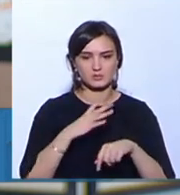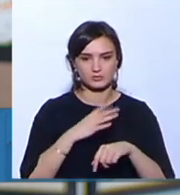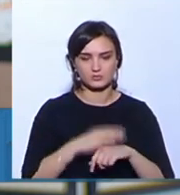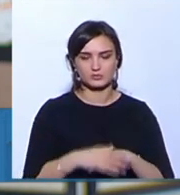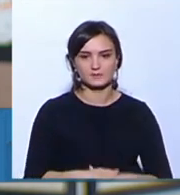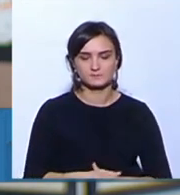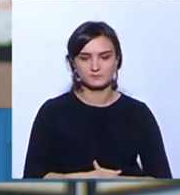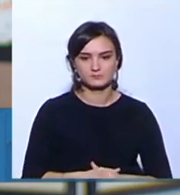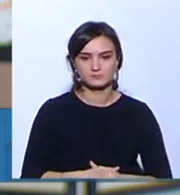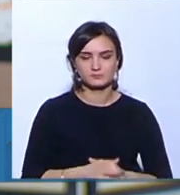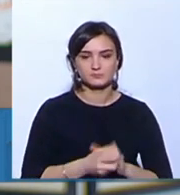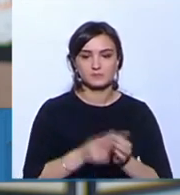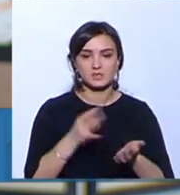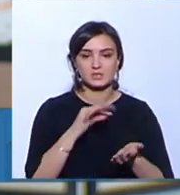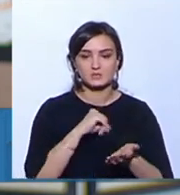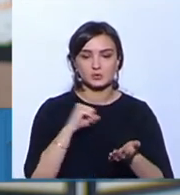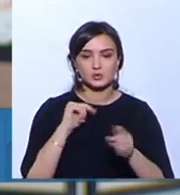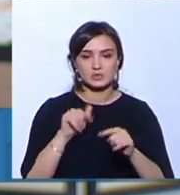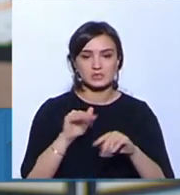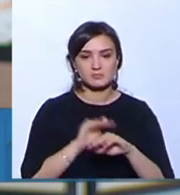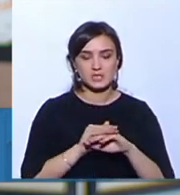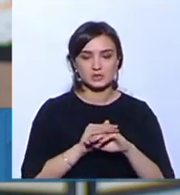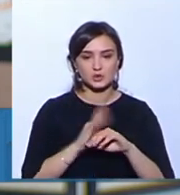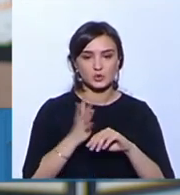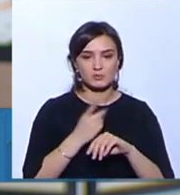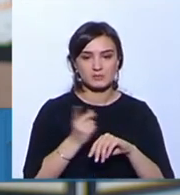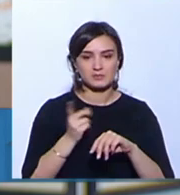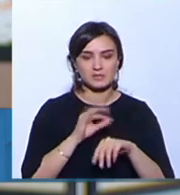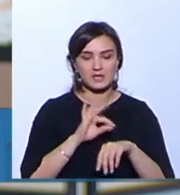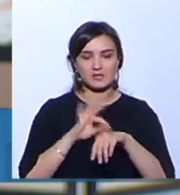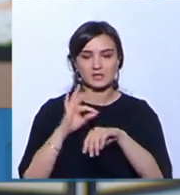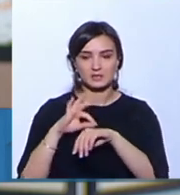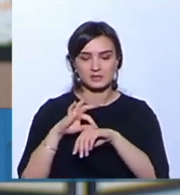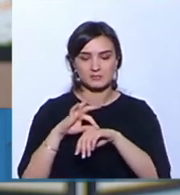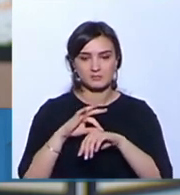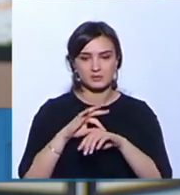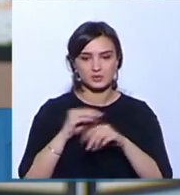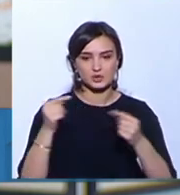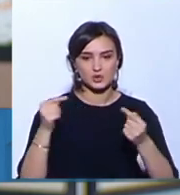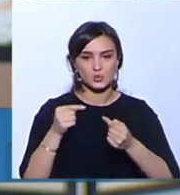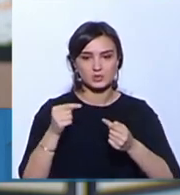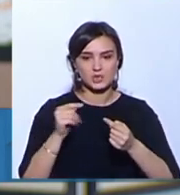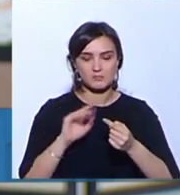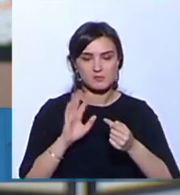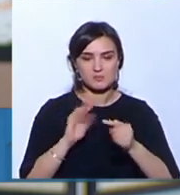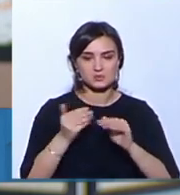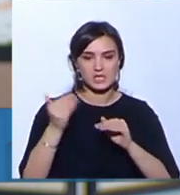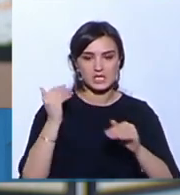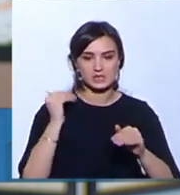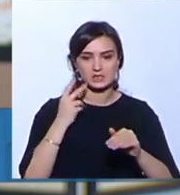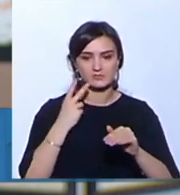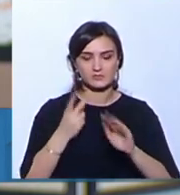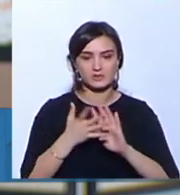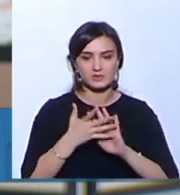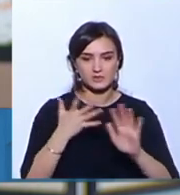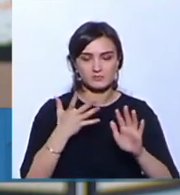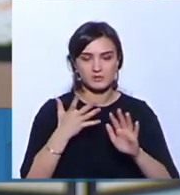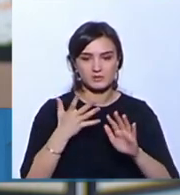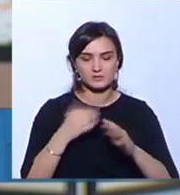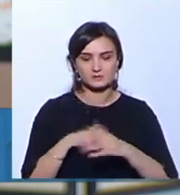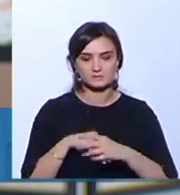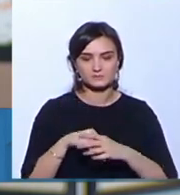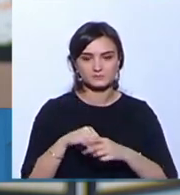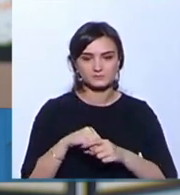გამოვლინდეს. მაგრამ თვითონ ის ფაქტი, რომ რომელიმე დაავადება შეუსაბამოდ ადრე ვლინდება, თუნდაც